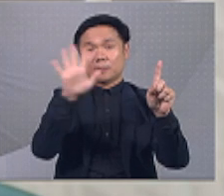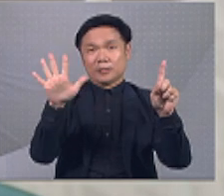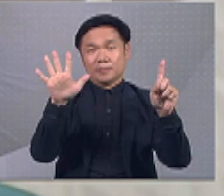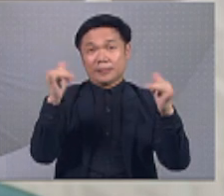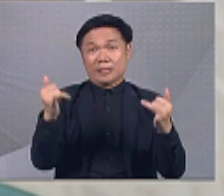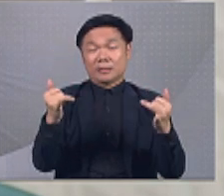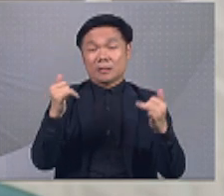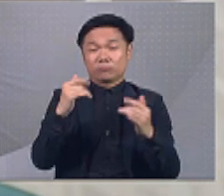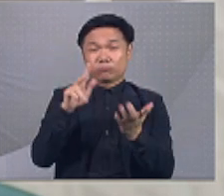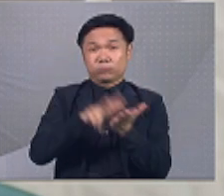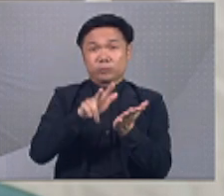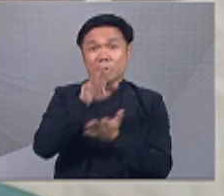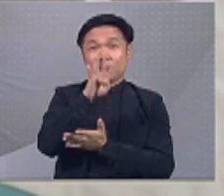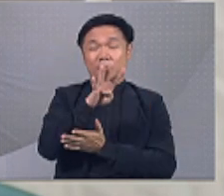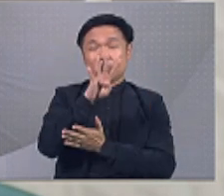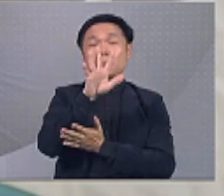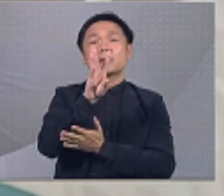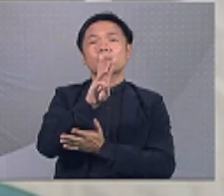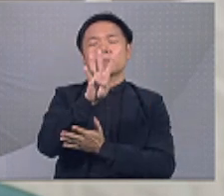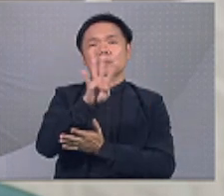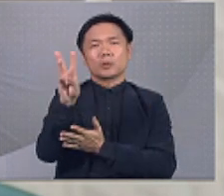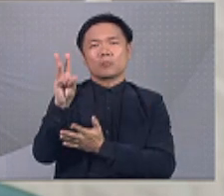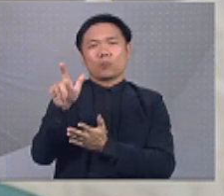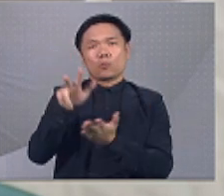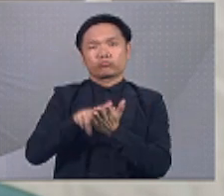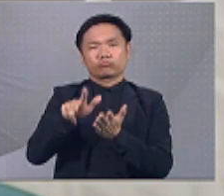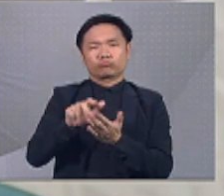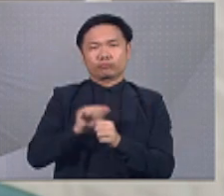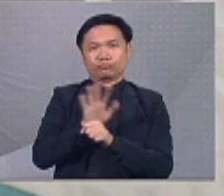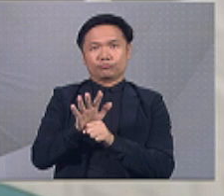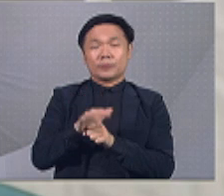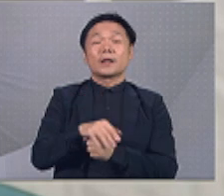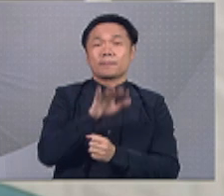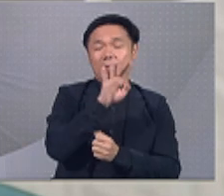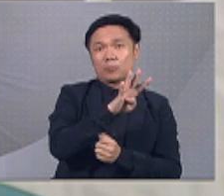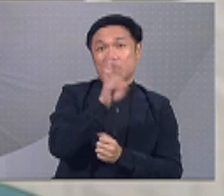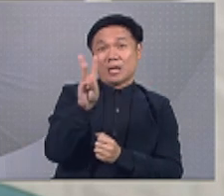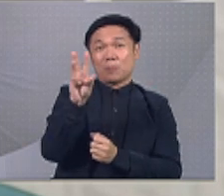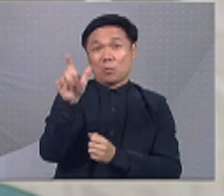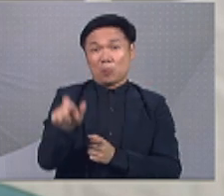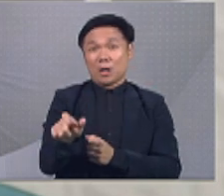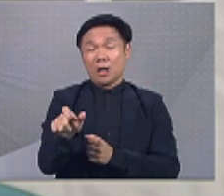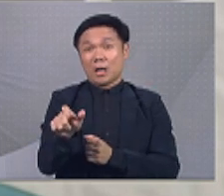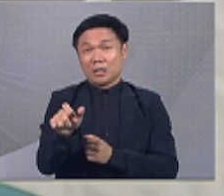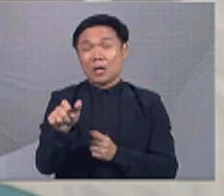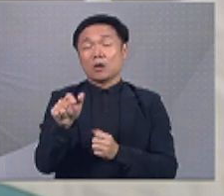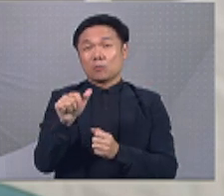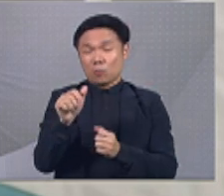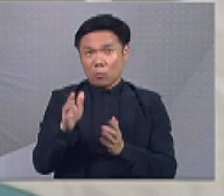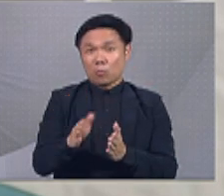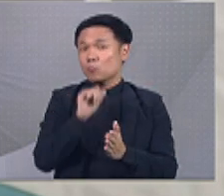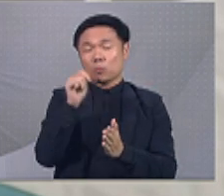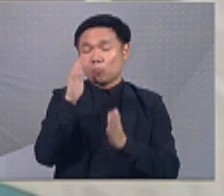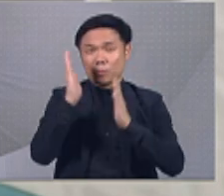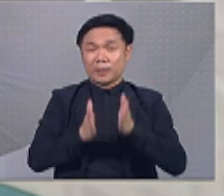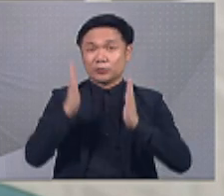j66 dan melibatkan bukan warga negara adalah 65cc jumlah kiss negatif v1716